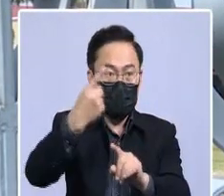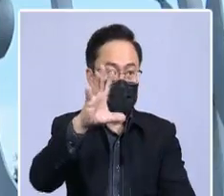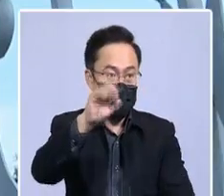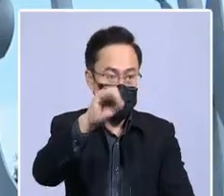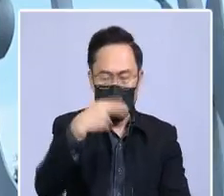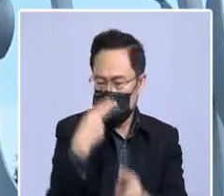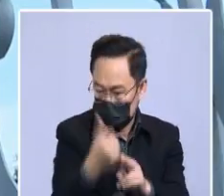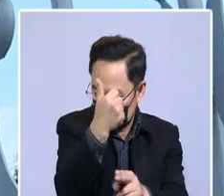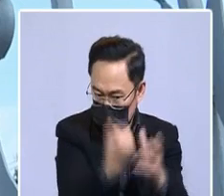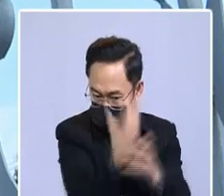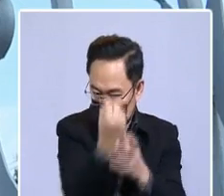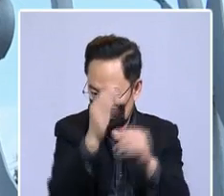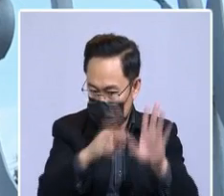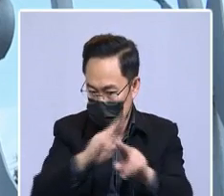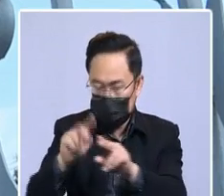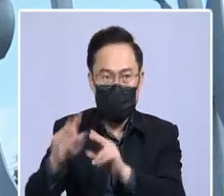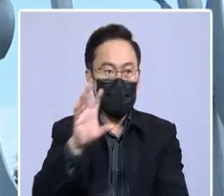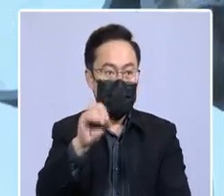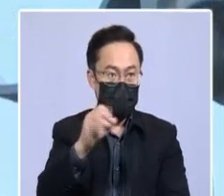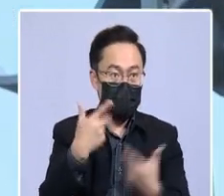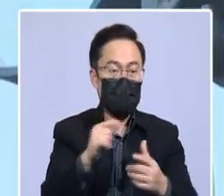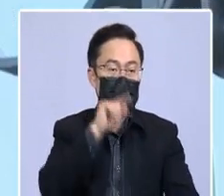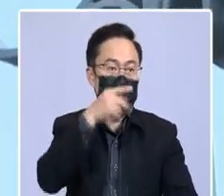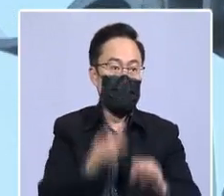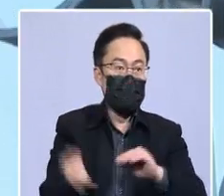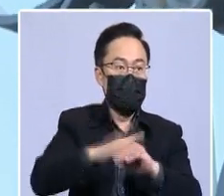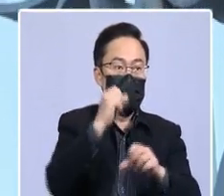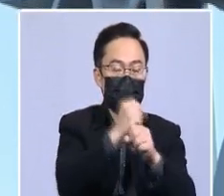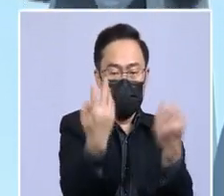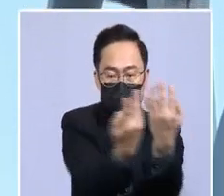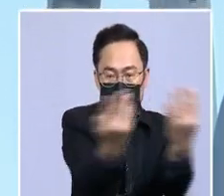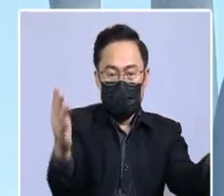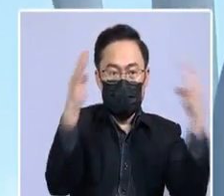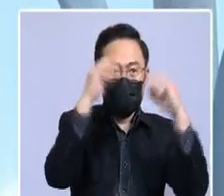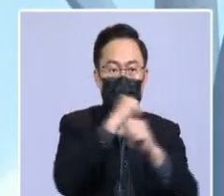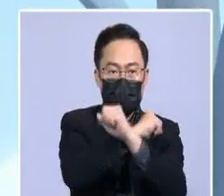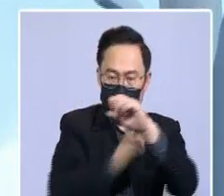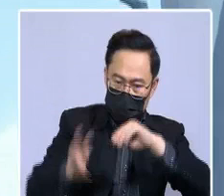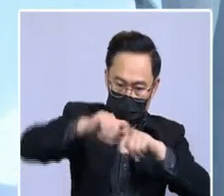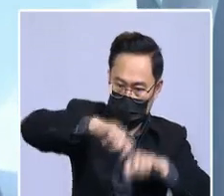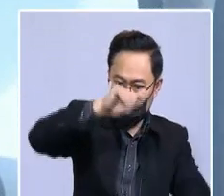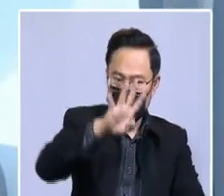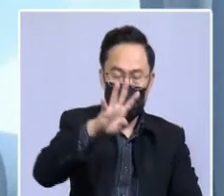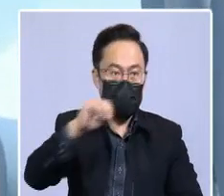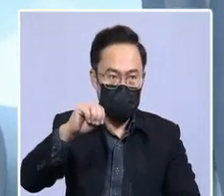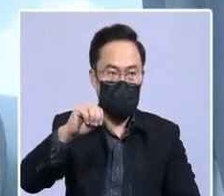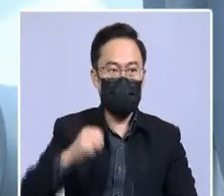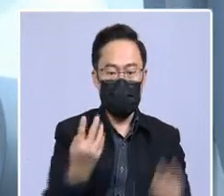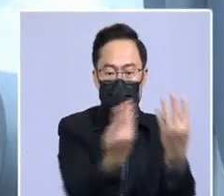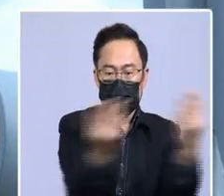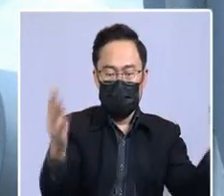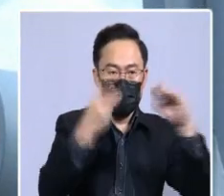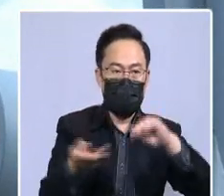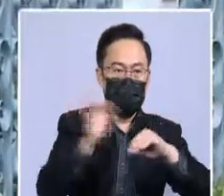รั้วรอบทำเนียบรัฐบาลทั้งหมดให้สูงขึ้นจากเดิมอีก2เมตรรวมความสูงถึง4เมตรสายมูเตลูจึงตั้งข้อสังเก